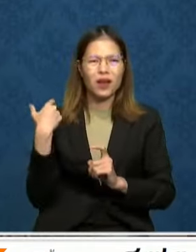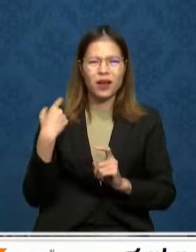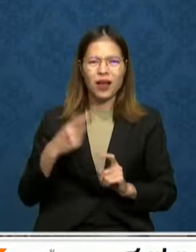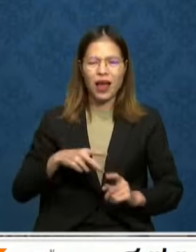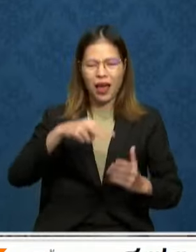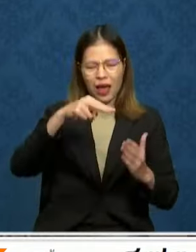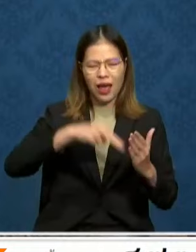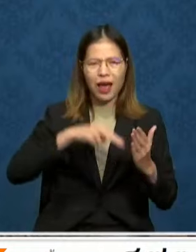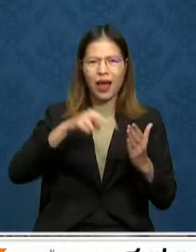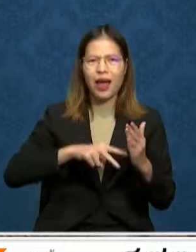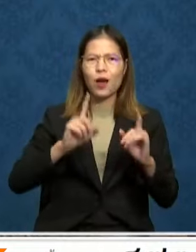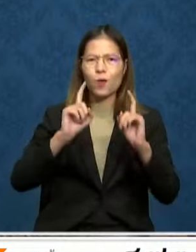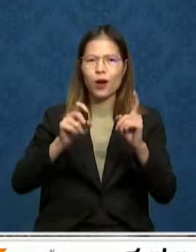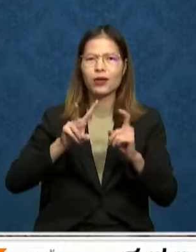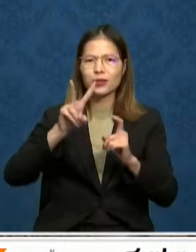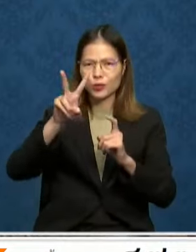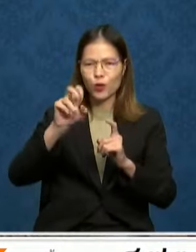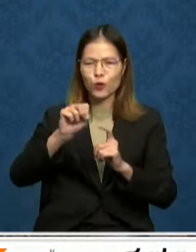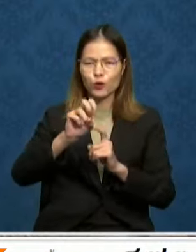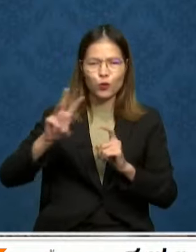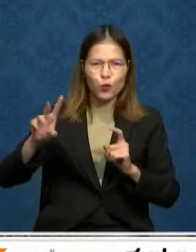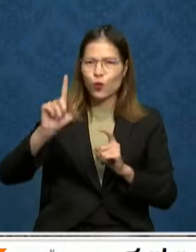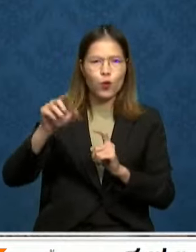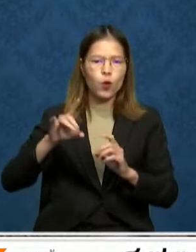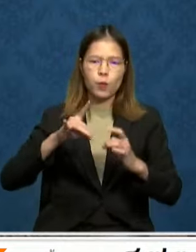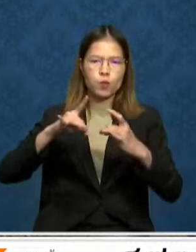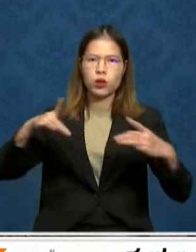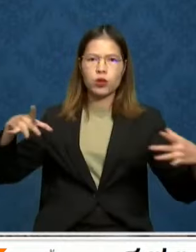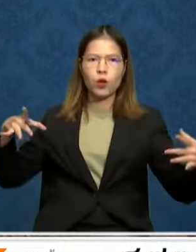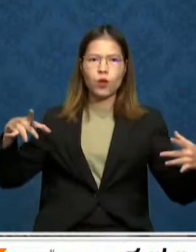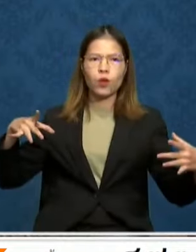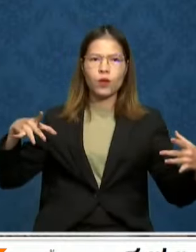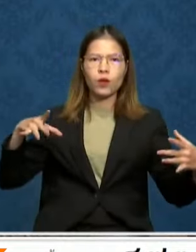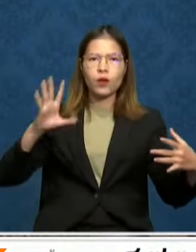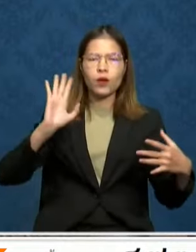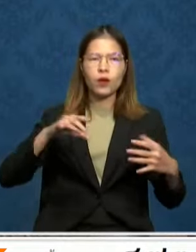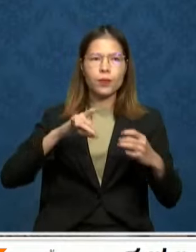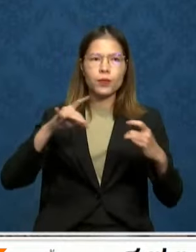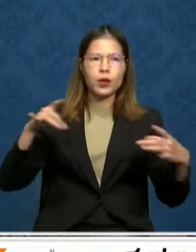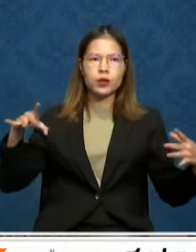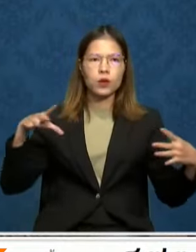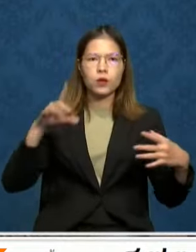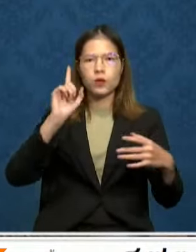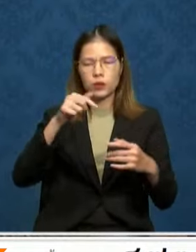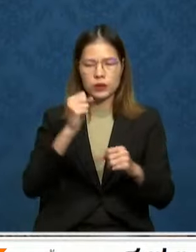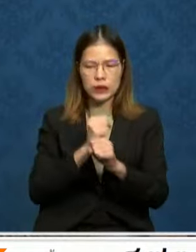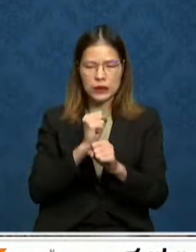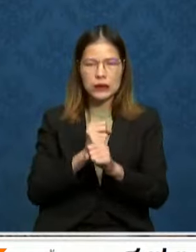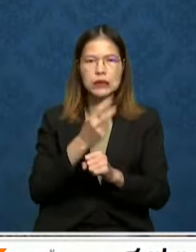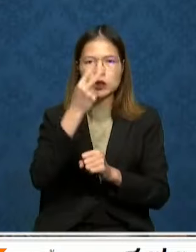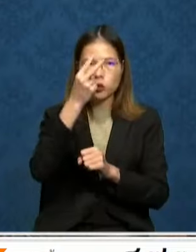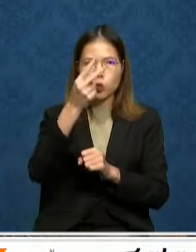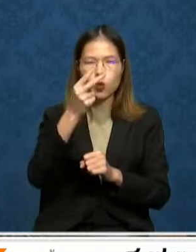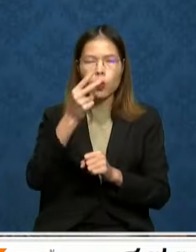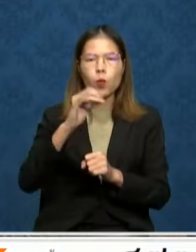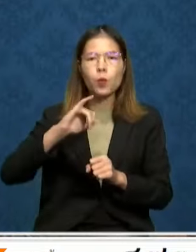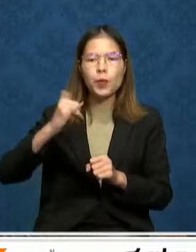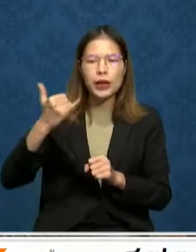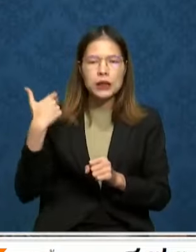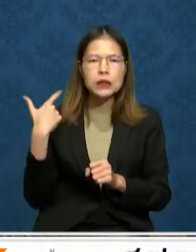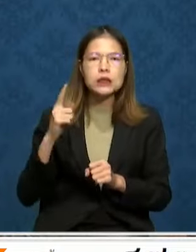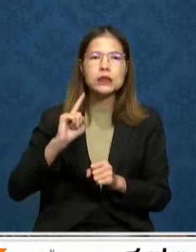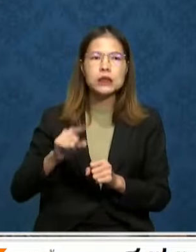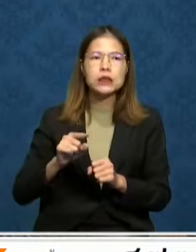2นะครับตามที่วุฒิแก้มาเนี่ยไม่ตรงกับท่านวุฒิสมาชิกนี้เสนอเลยพอท่านวุฒิสมาชิก